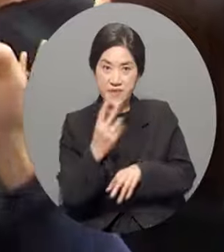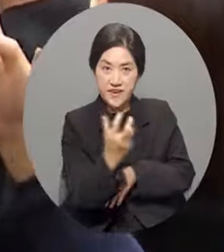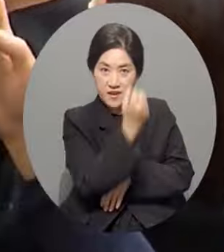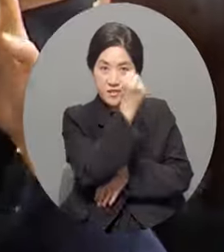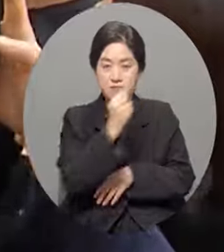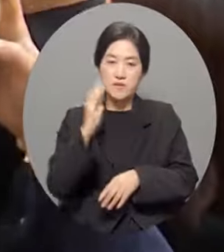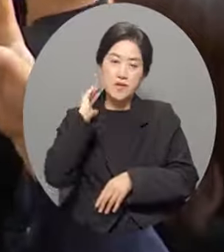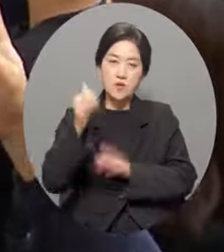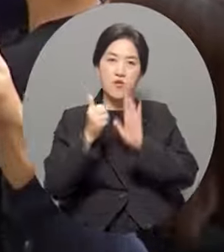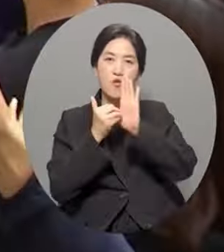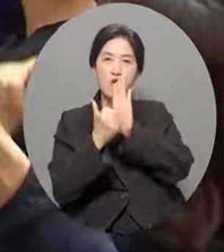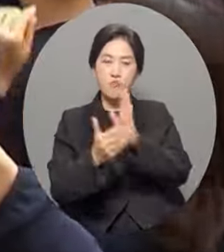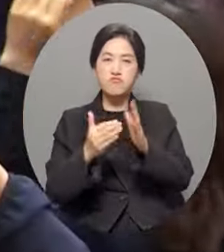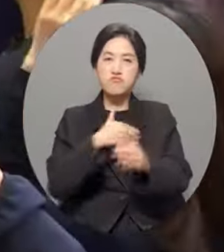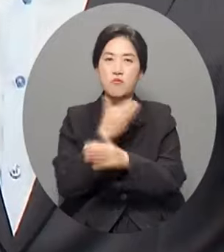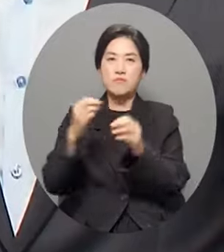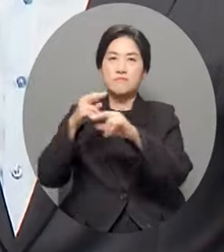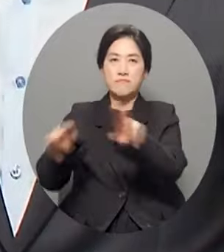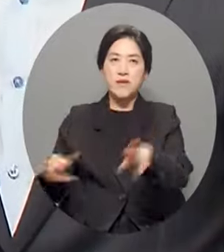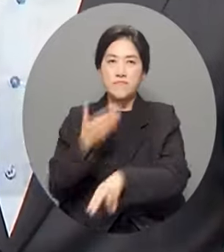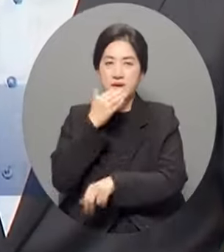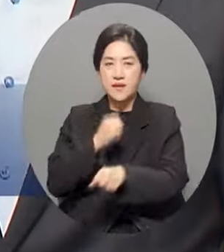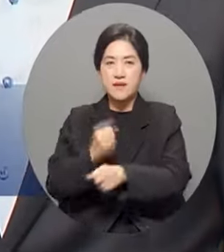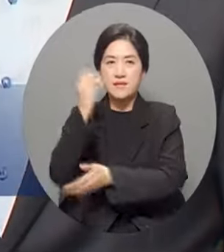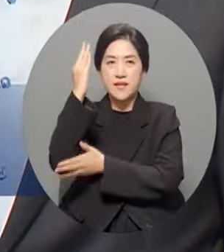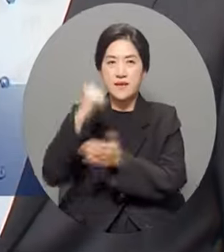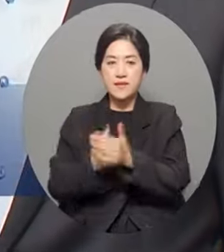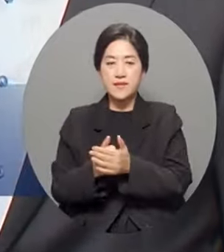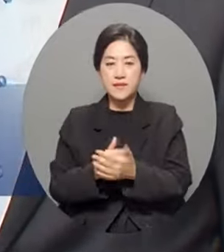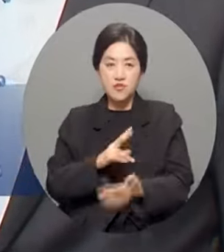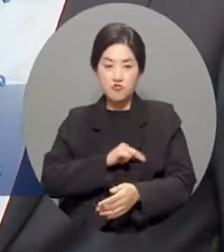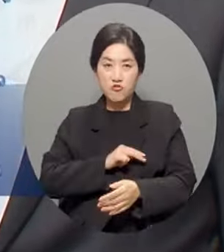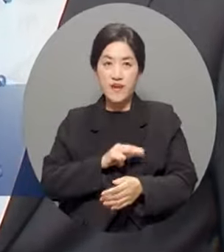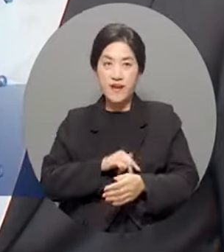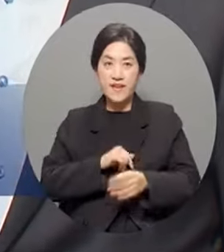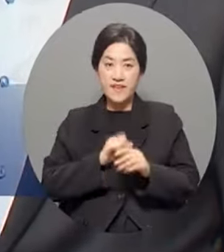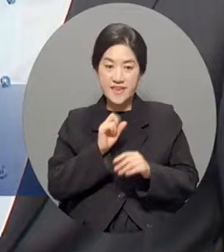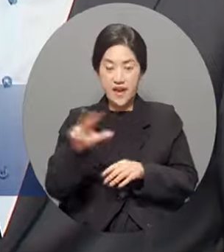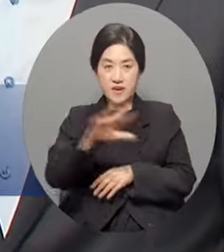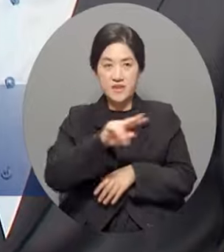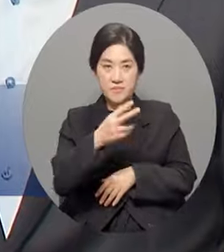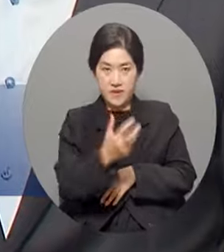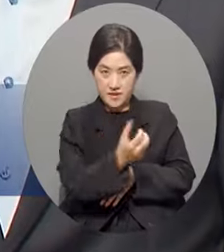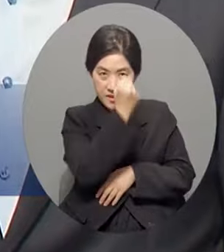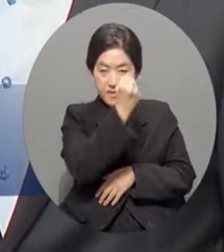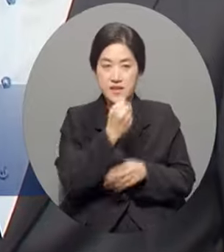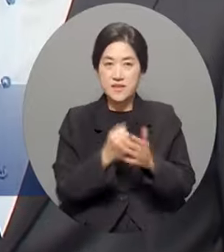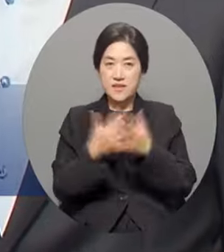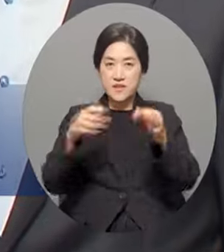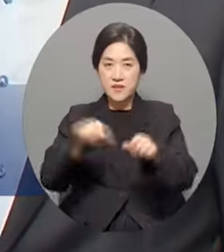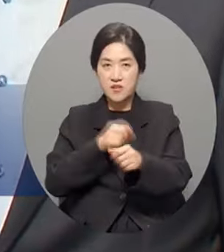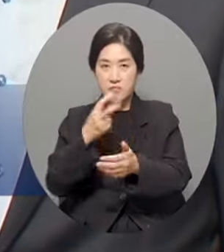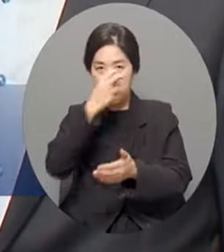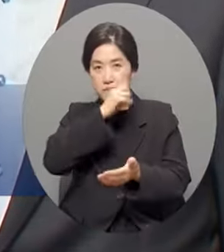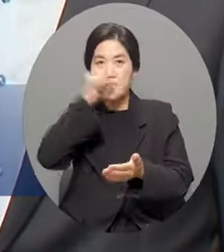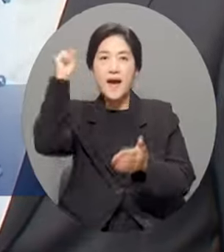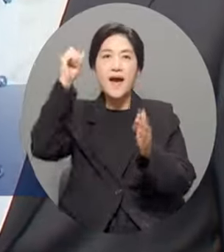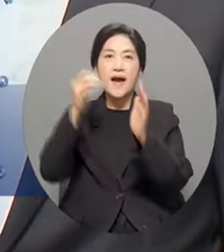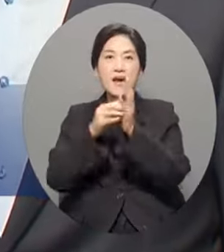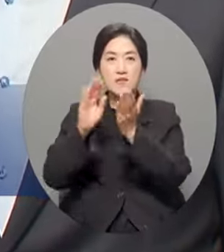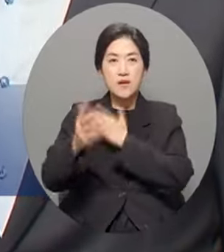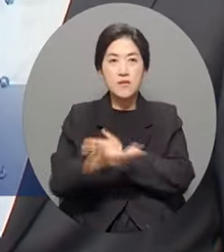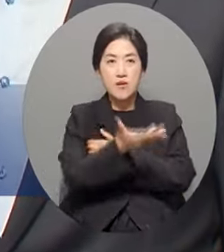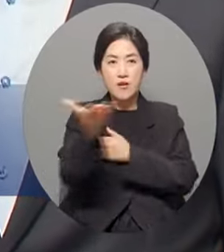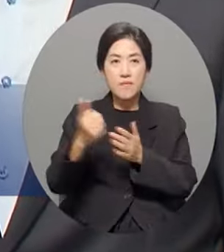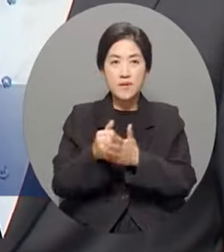무력화할 수 있다는 점을 부각시켰습니다. 200석이 확보되고 김건희 특검법이 통과된다면 여러분들은